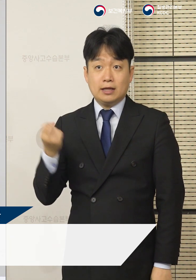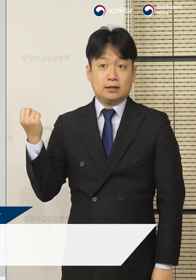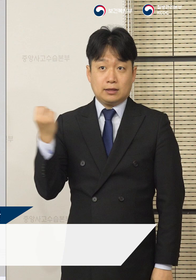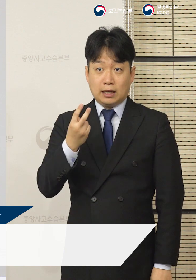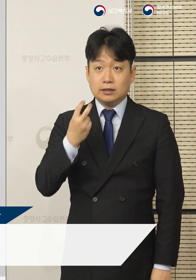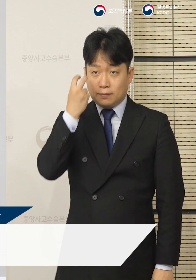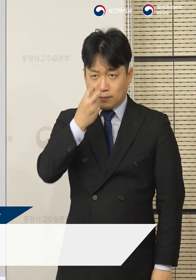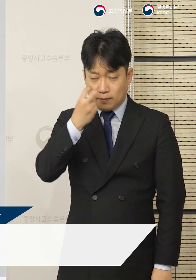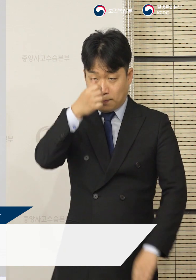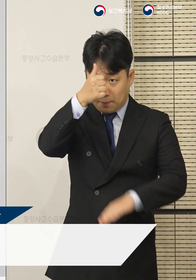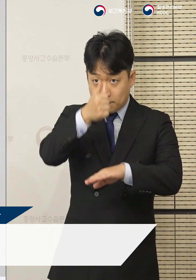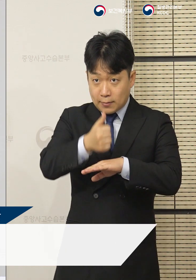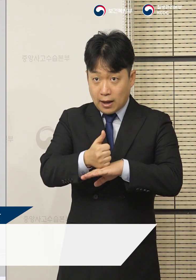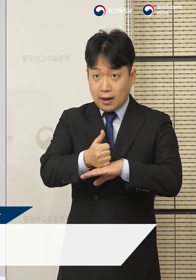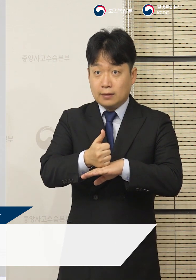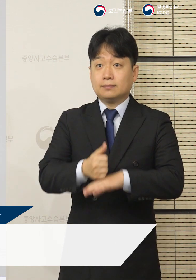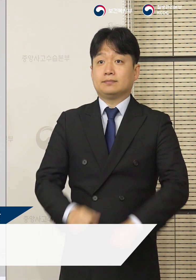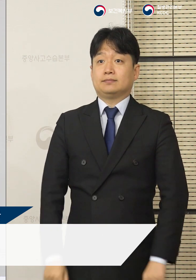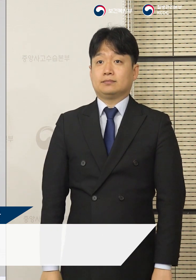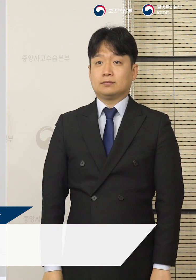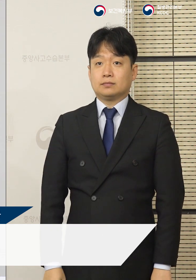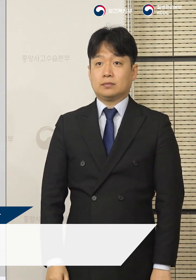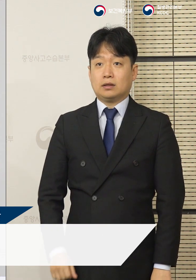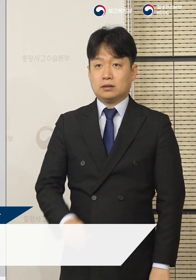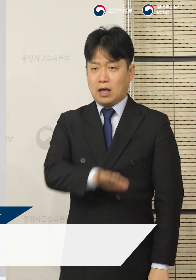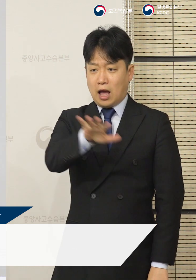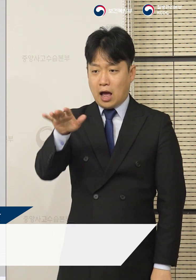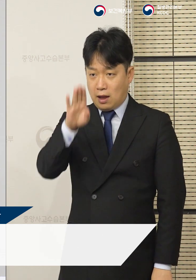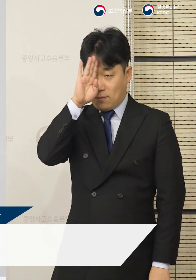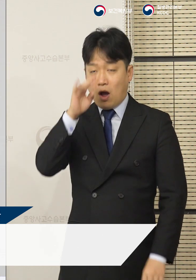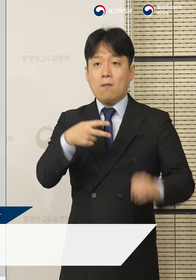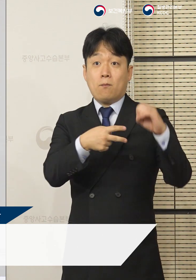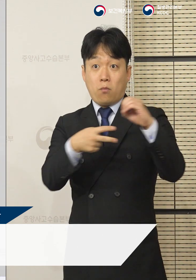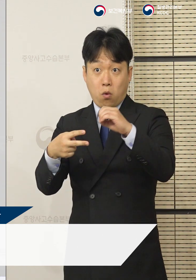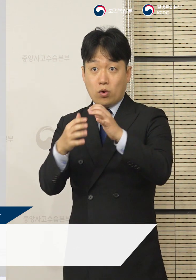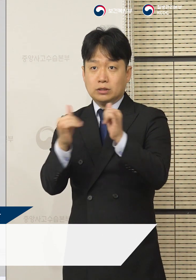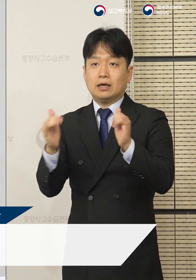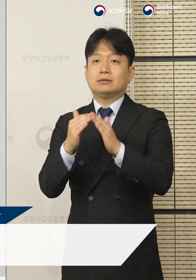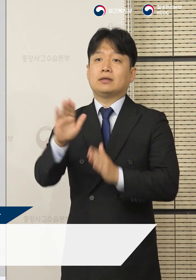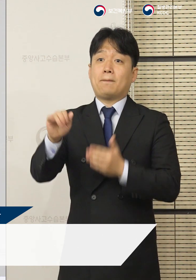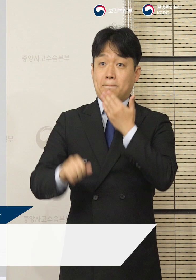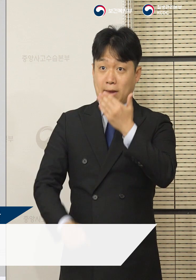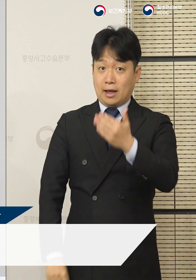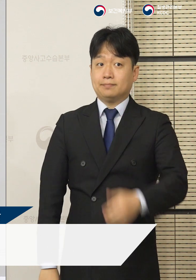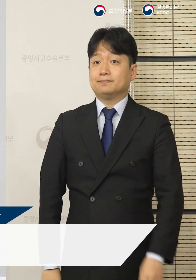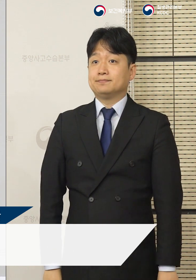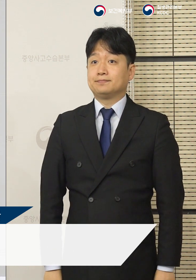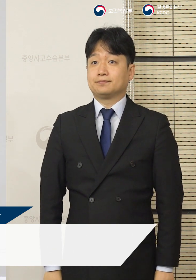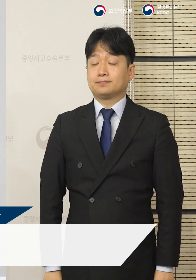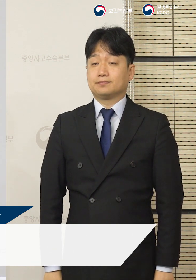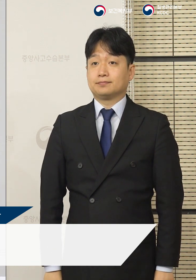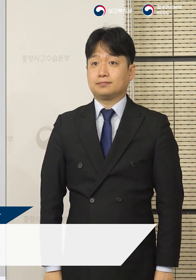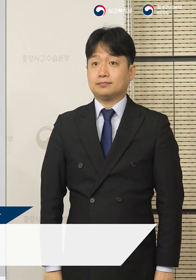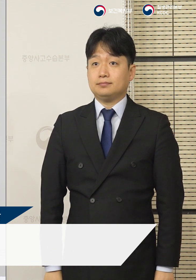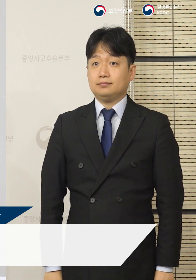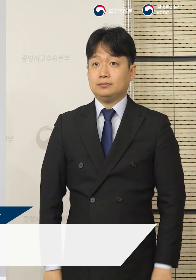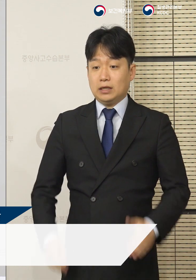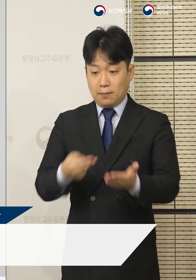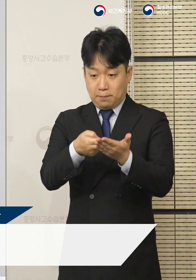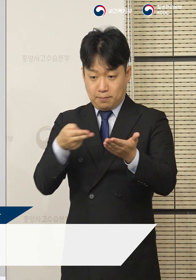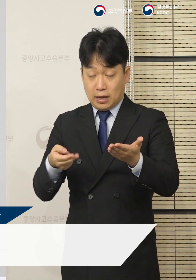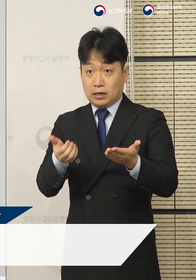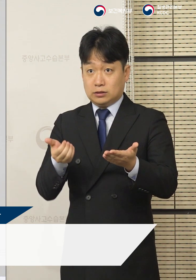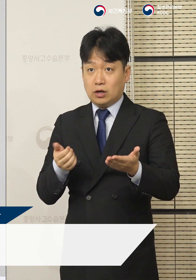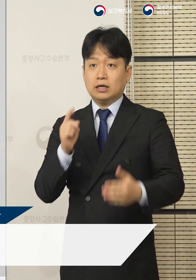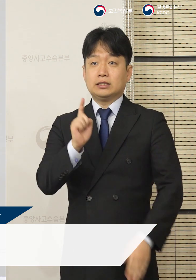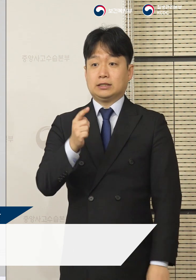직전에 진단검사를 최종적으로 실시하여 음성 판정을 받은 분들만 퇴소하게 되고